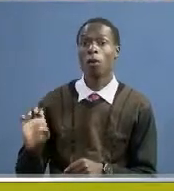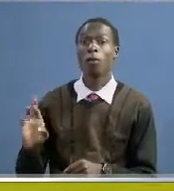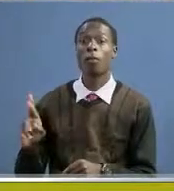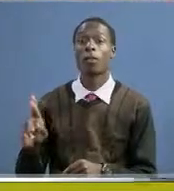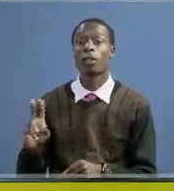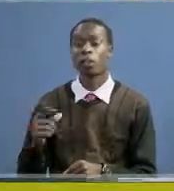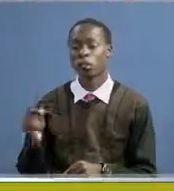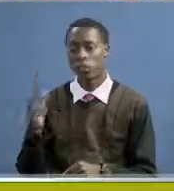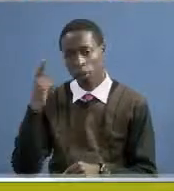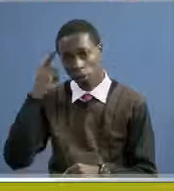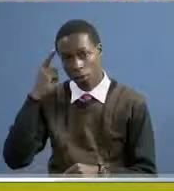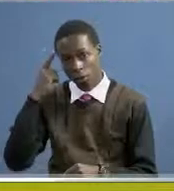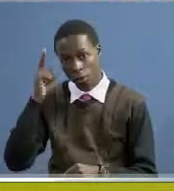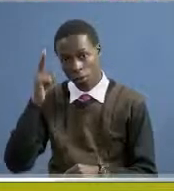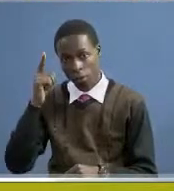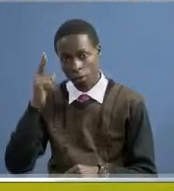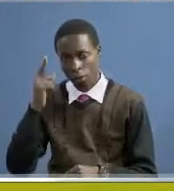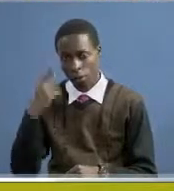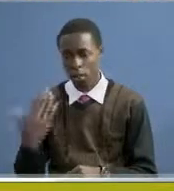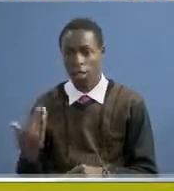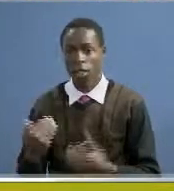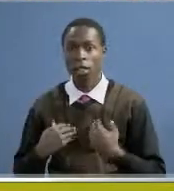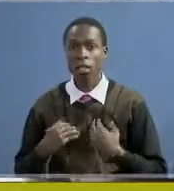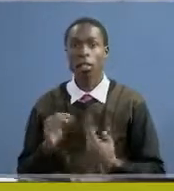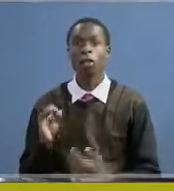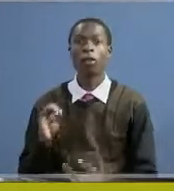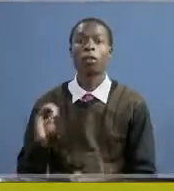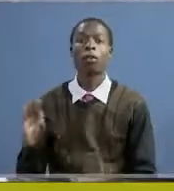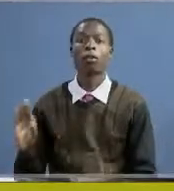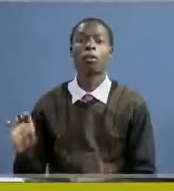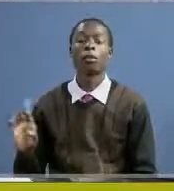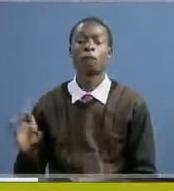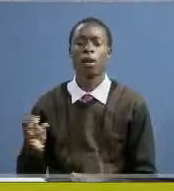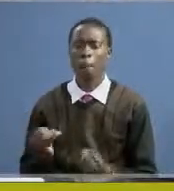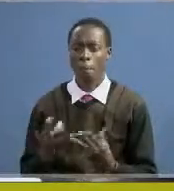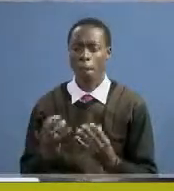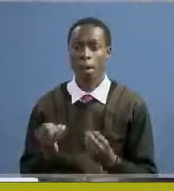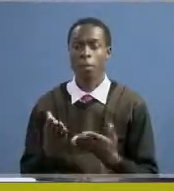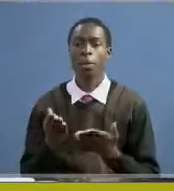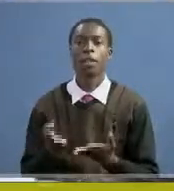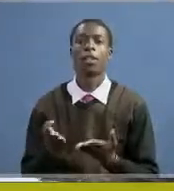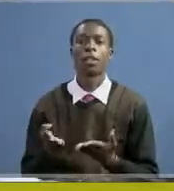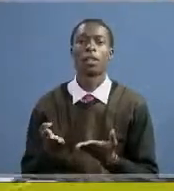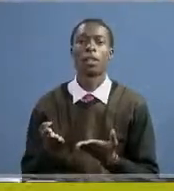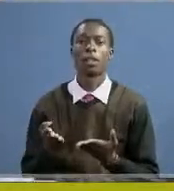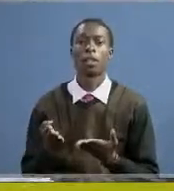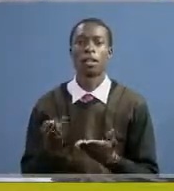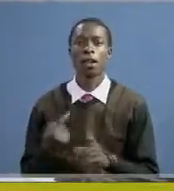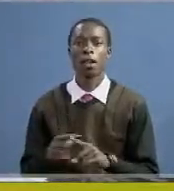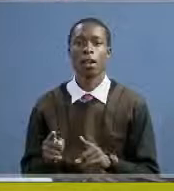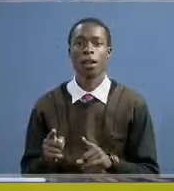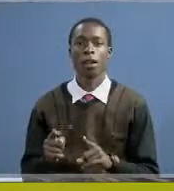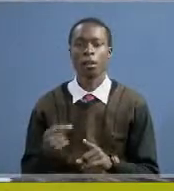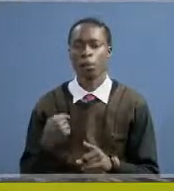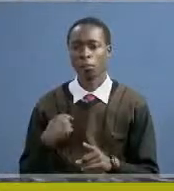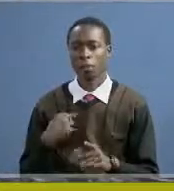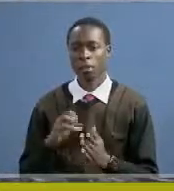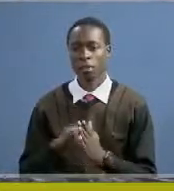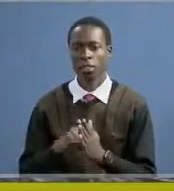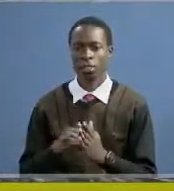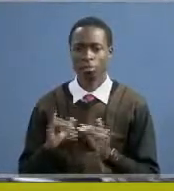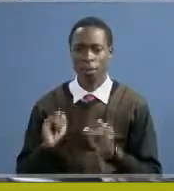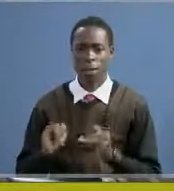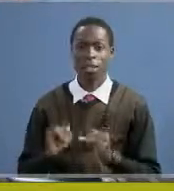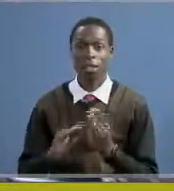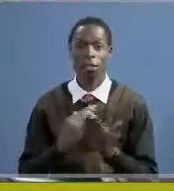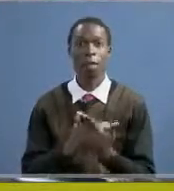go for the items that have an offer. Offers ziko nyingi hapa na pale, but I just want to stick to my